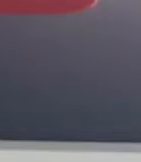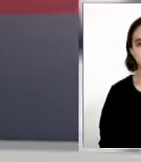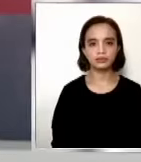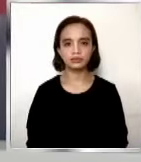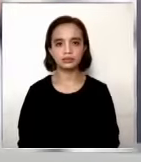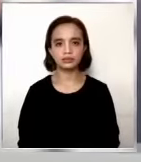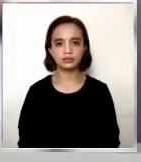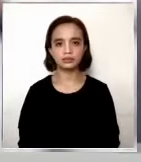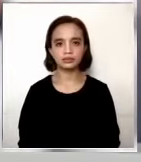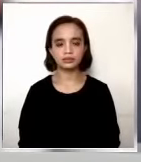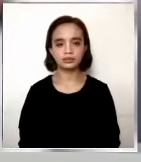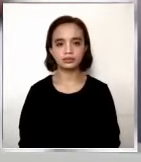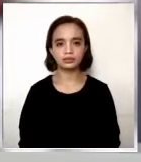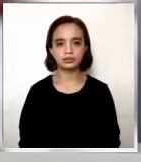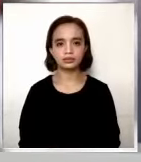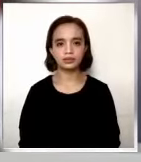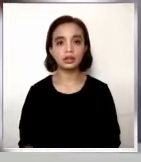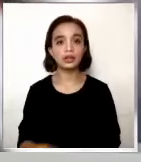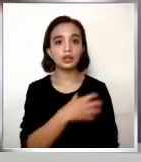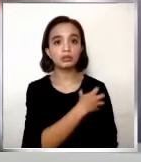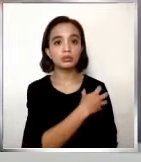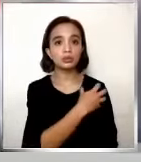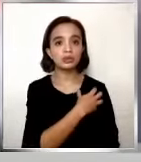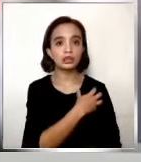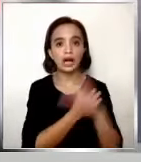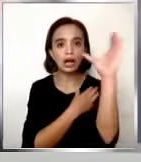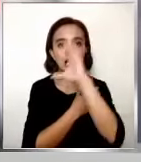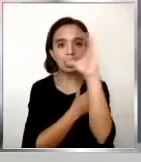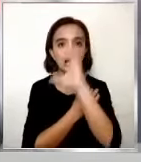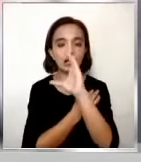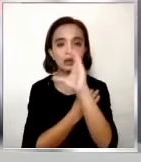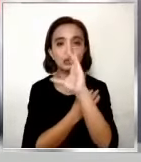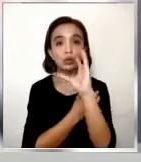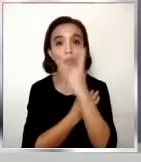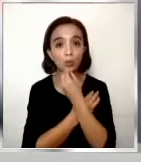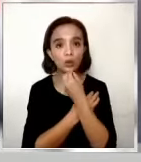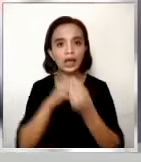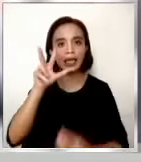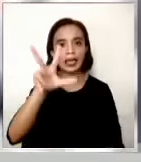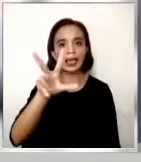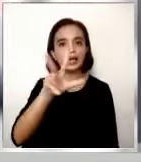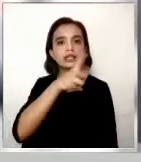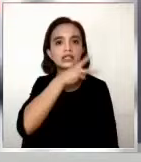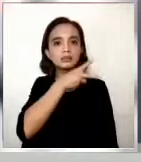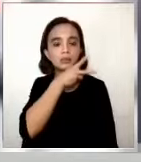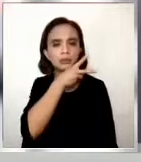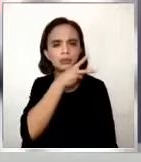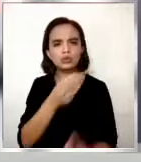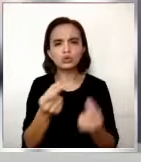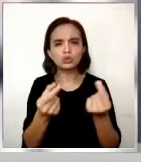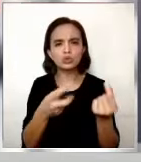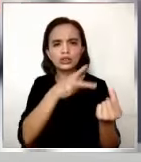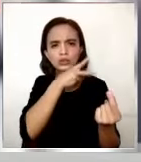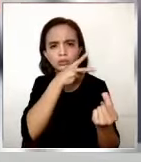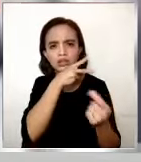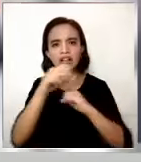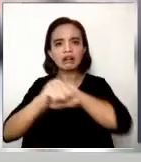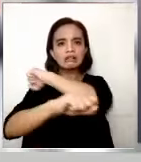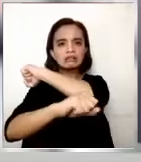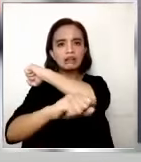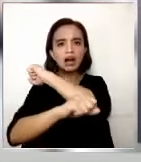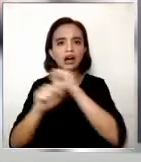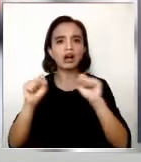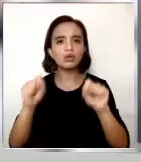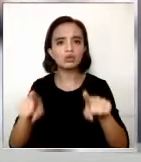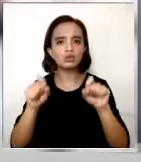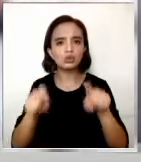Hinahanap ngayon ng pulisya ang tatlong suspect sa pagnanakaw sa isang convenience store. Ang mga salarin, tila organisado